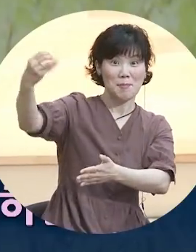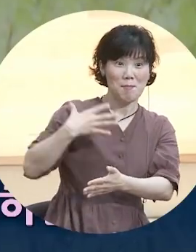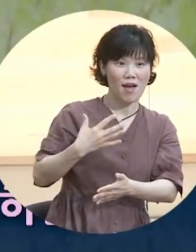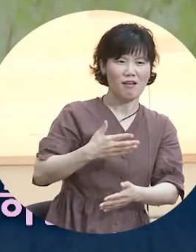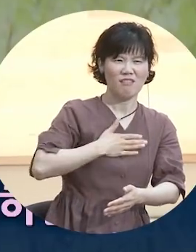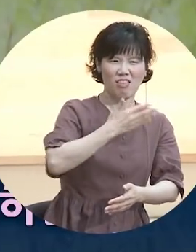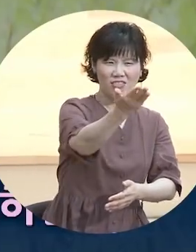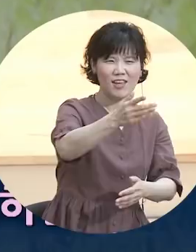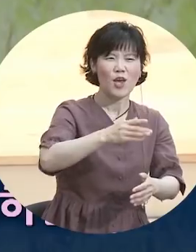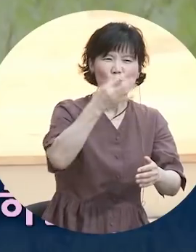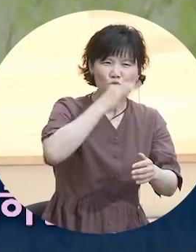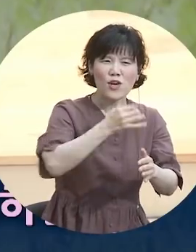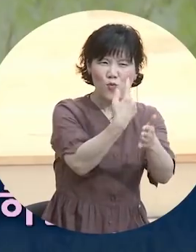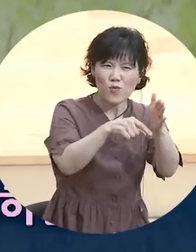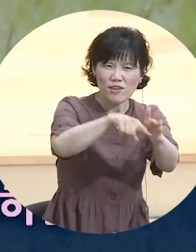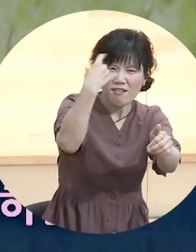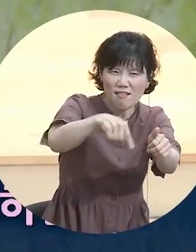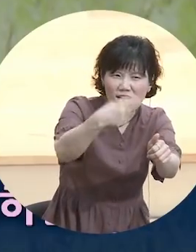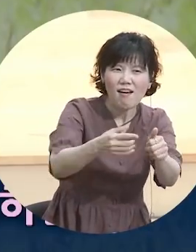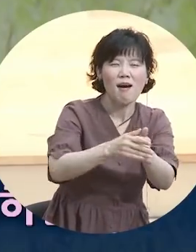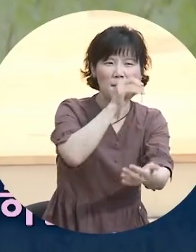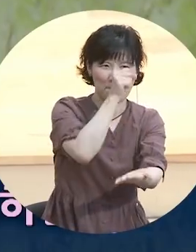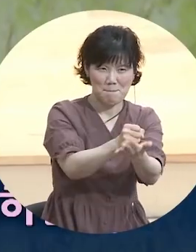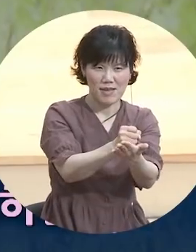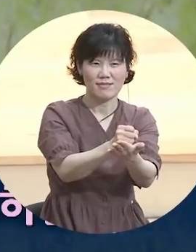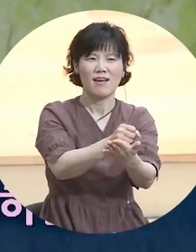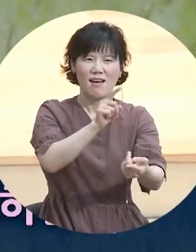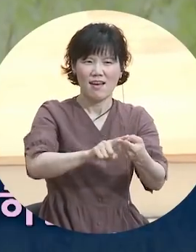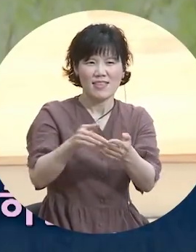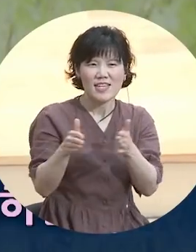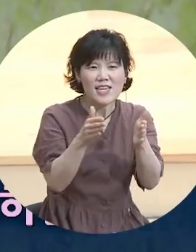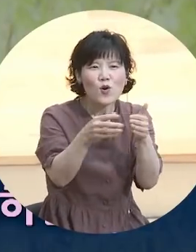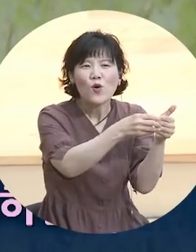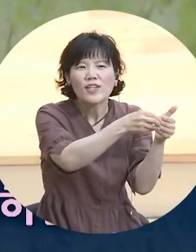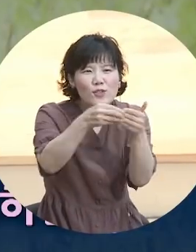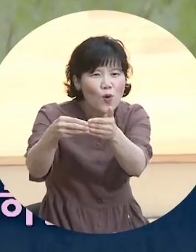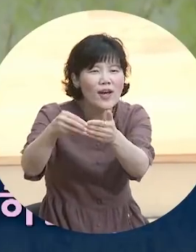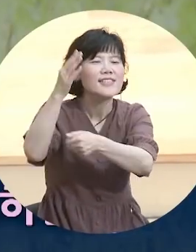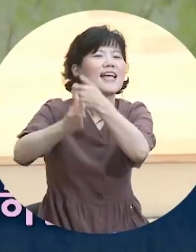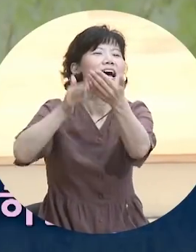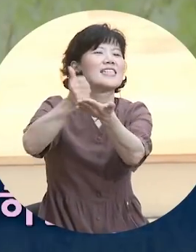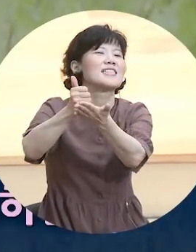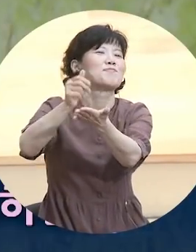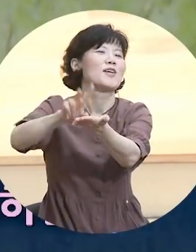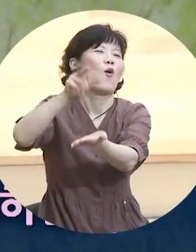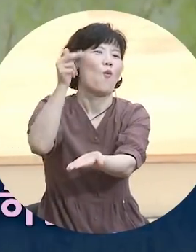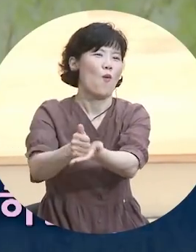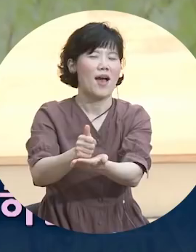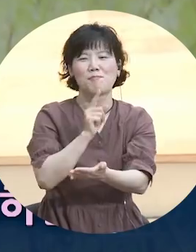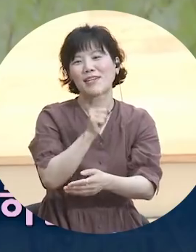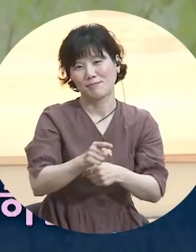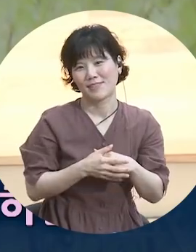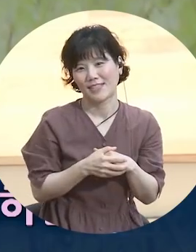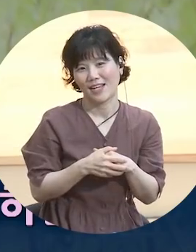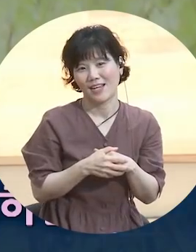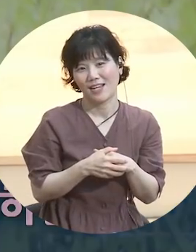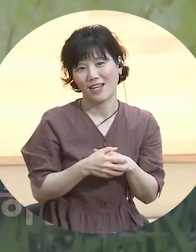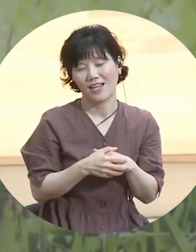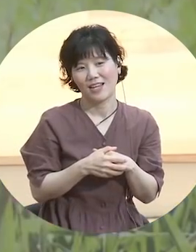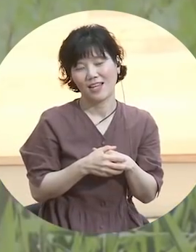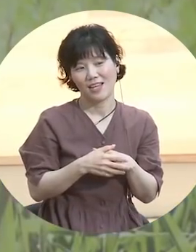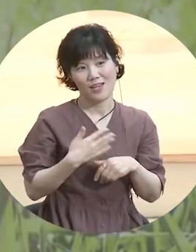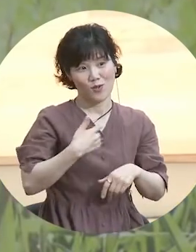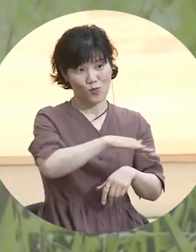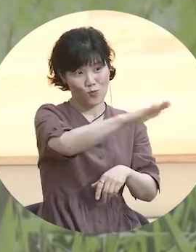나는 내게 유익하도록 가르치고 너를 마땅히 행할 길로 인도하는 내 하나님 여호와라, 그렇게 말합니다. 여러분,